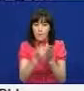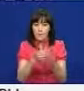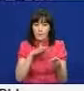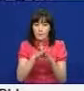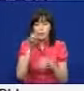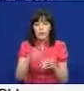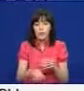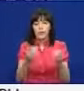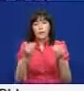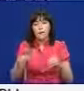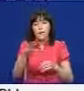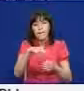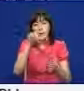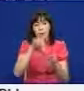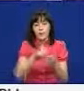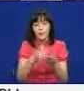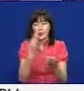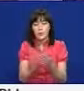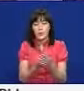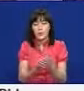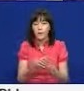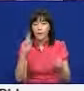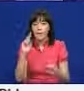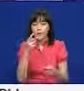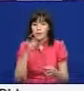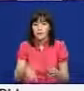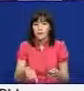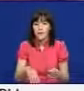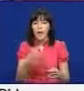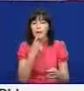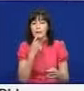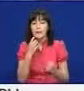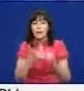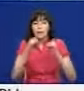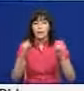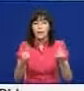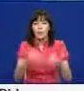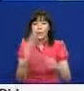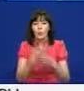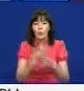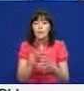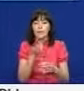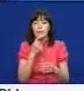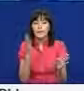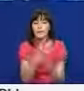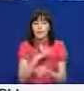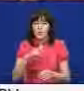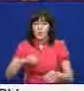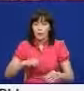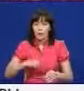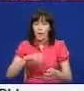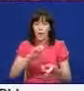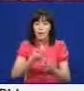солай. Алайда барлық қатысушыларға қойылған талап біреу. Ол ана тіліміздің қарыштап дамуына атсалысу. Тіл тағдырын өз туындысына арқау